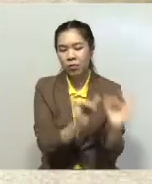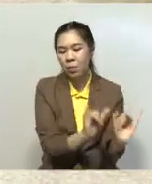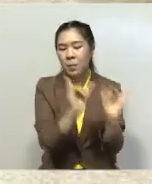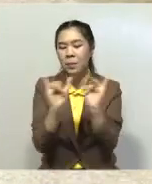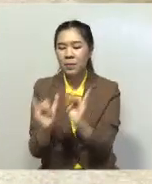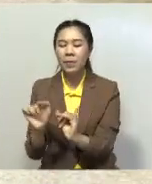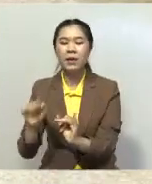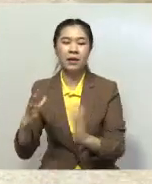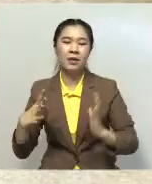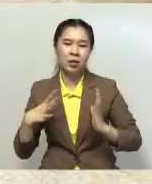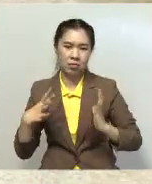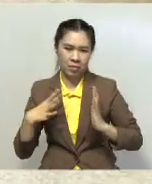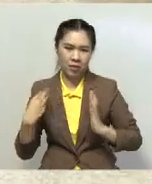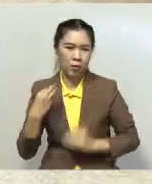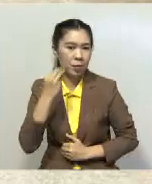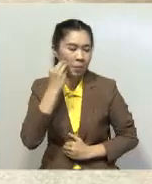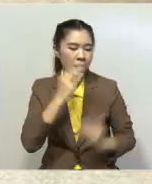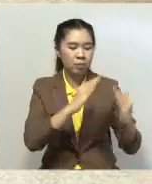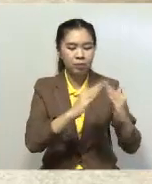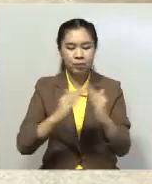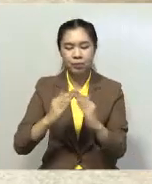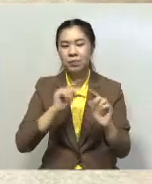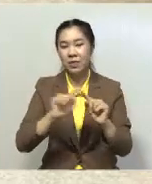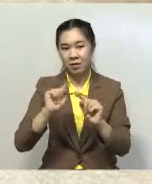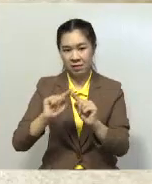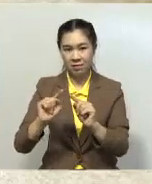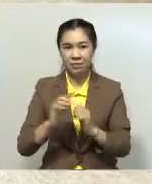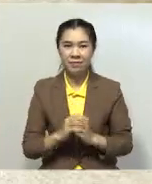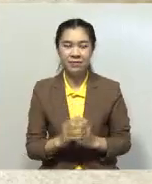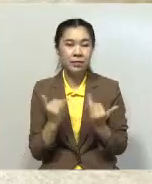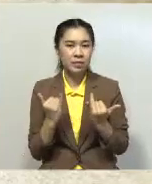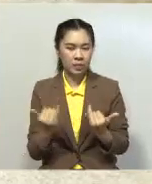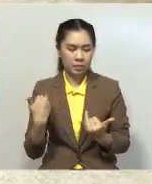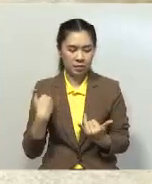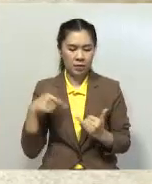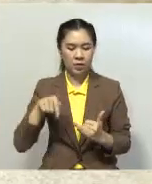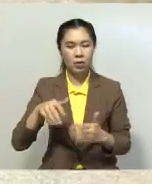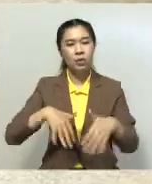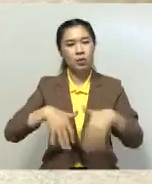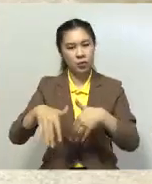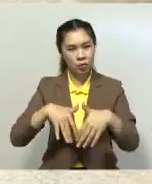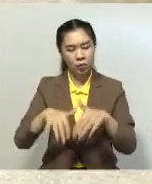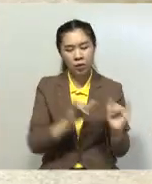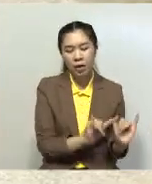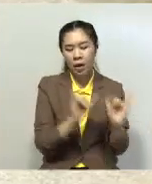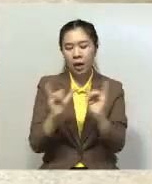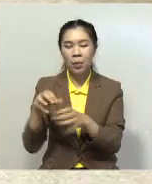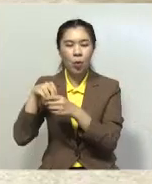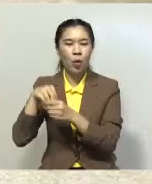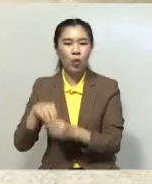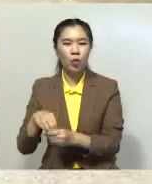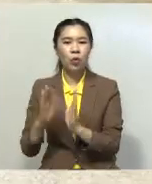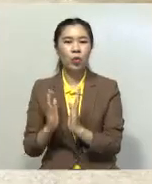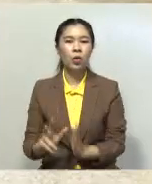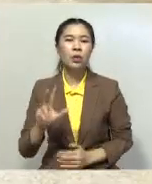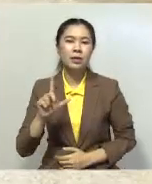โคลนถล่มในหลายหมู่บ้านของตำบล นะคะซึ่งที่นี่เองก็มีชาวบ้านเข้ามาพักพิงอยู่ประมาณ 20-30